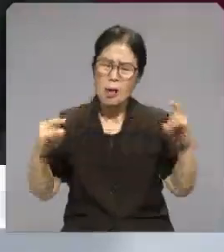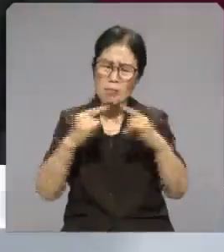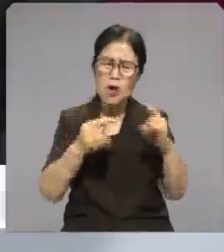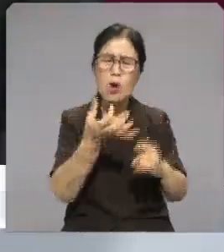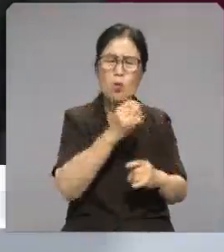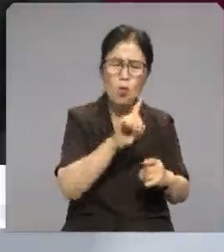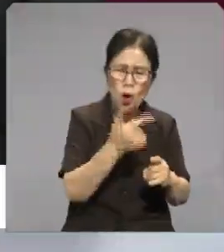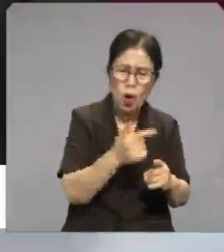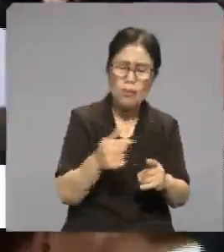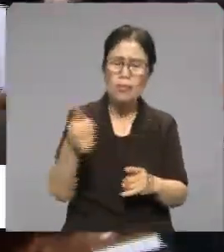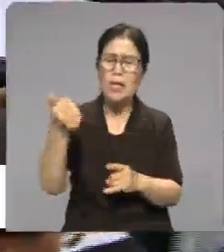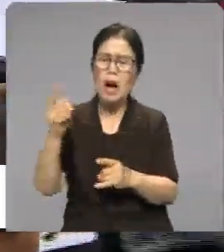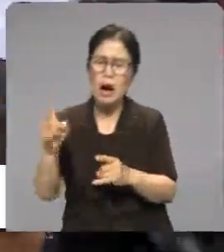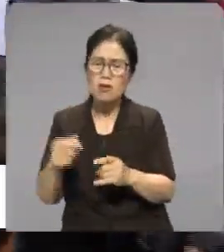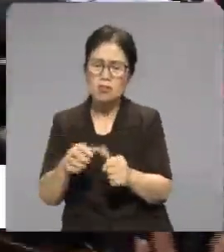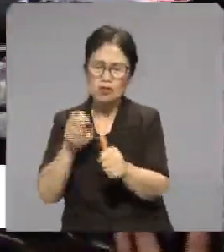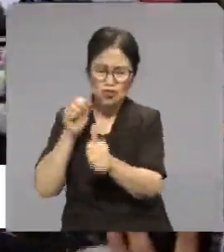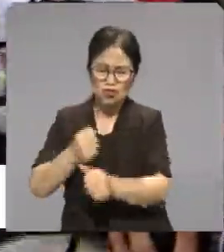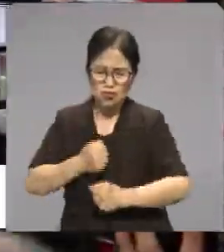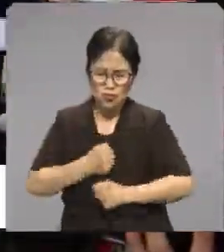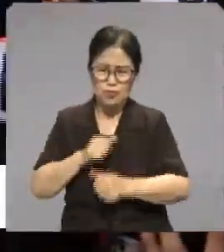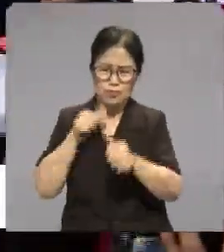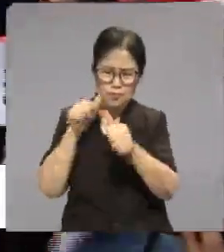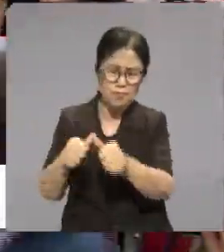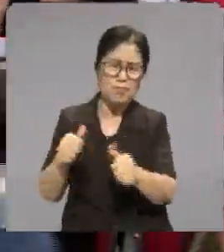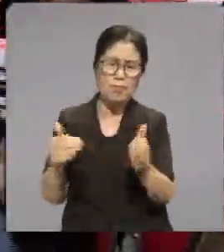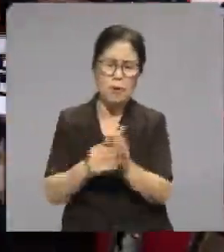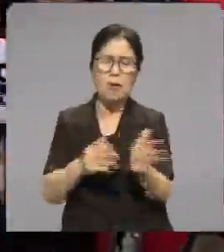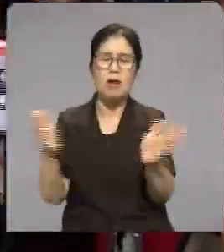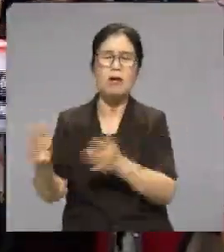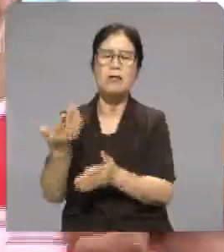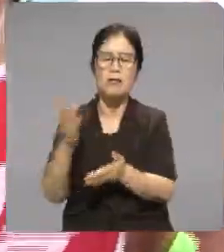내렸습니다. 하지만 전당대회가 가까워올수록